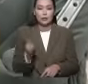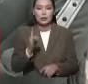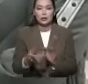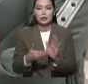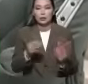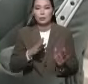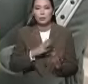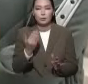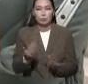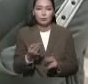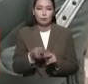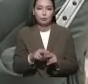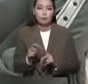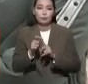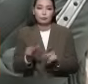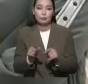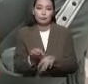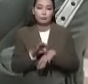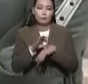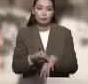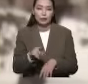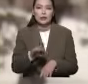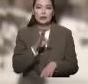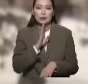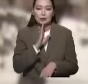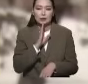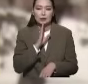күдікті бірге баруға ұсыныс тастап, қыздарды шығарып салғысы келеді.